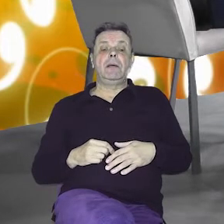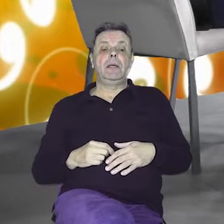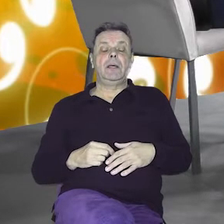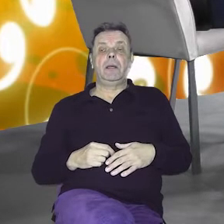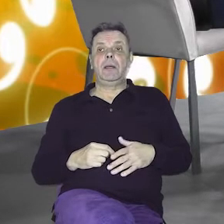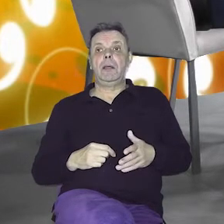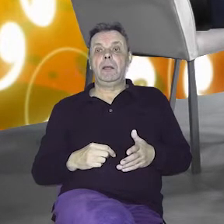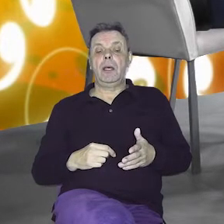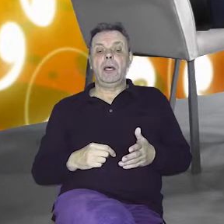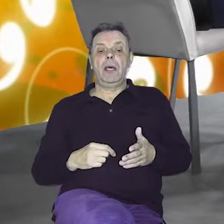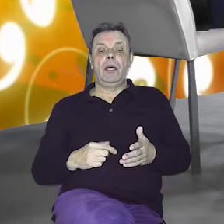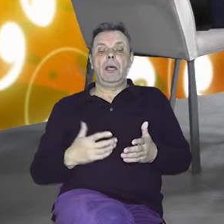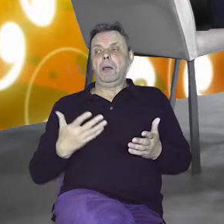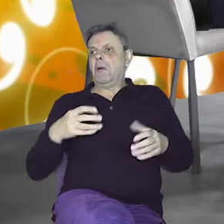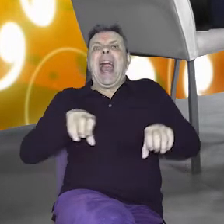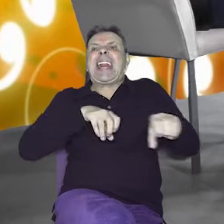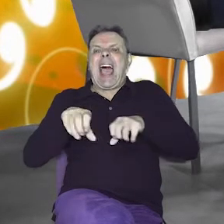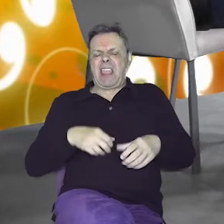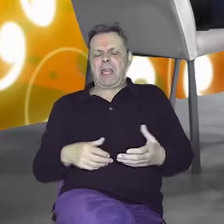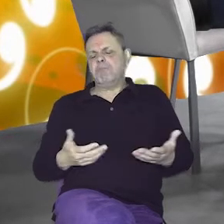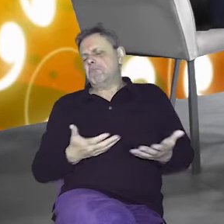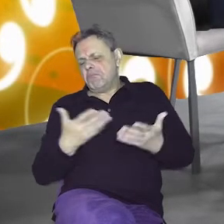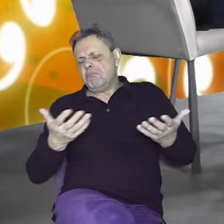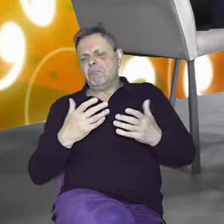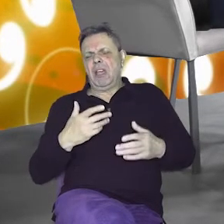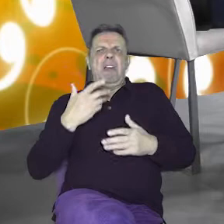je pacijent koji je radnik, fizički radnik, ne da je na